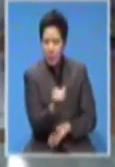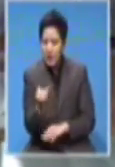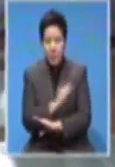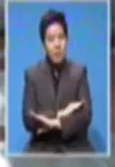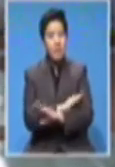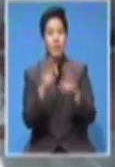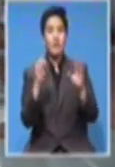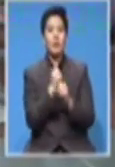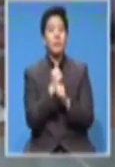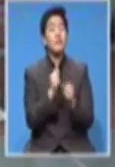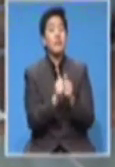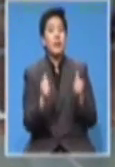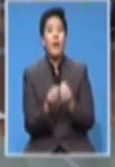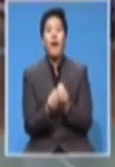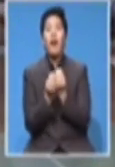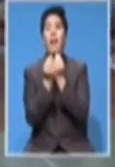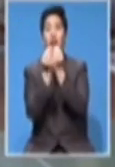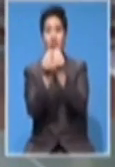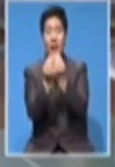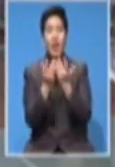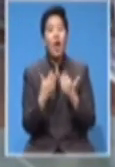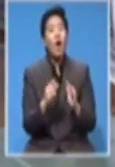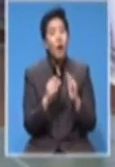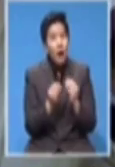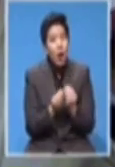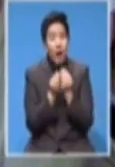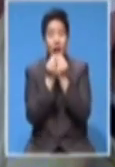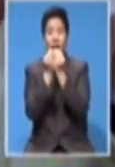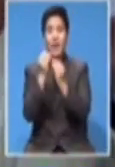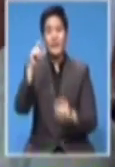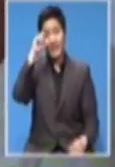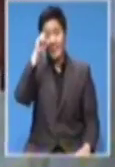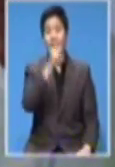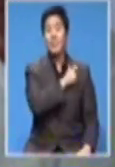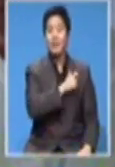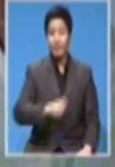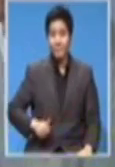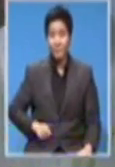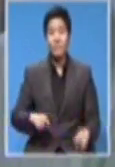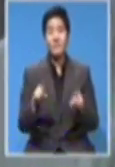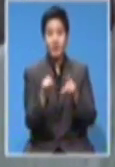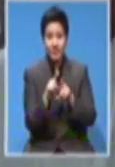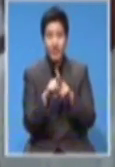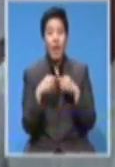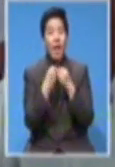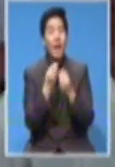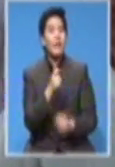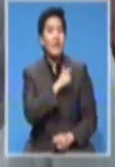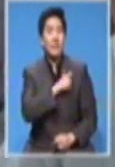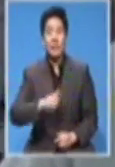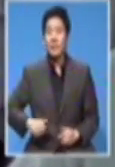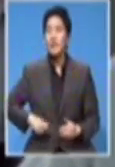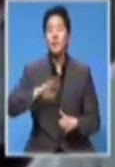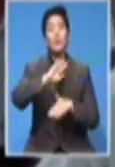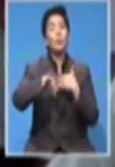ำความดีถวายเป็นพุทธบูชาและน้อมถวายเป็นพระราชกุศลแด่พระบาทสมเด็จพระเจ้าอยู่หัวและพระบรมวงศานุวงศ์โดยพ